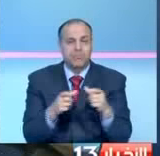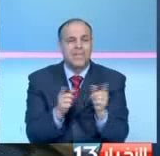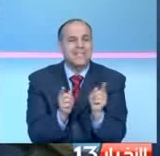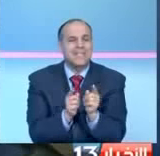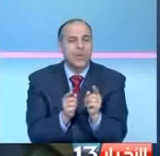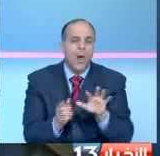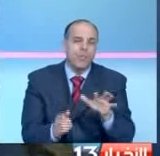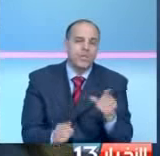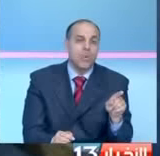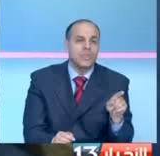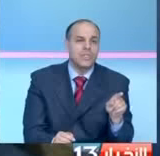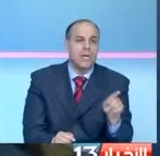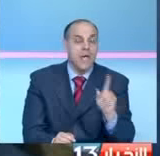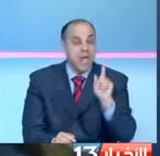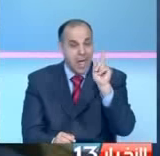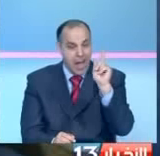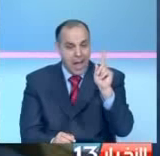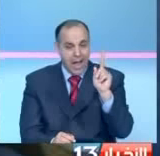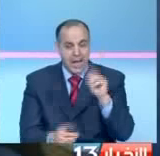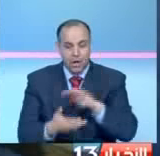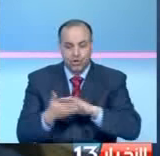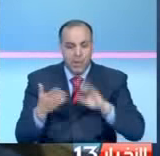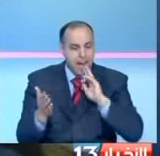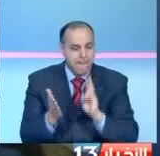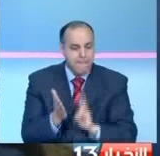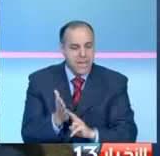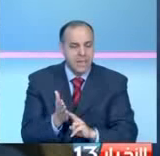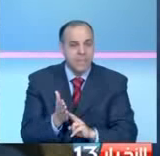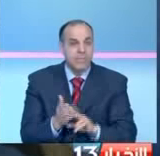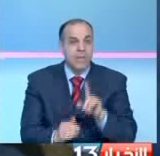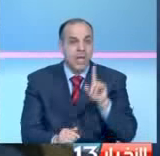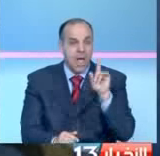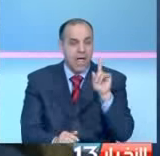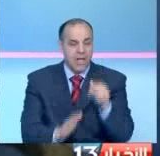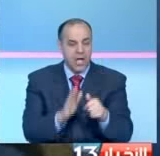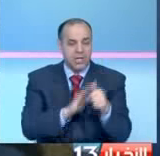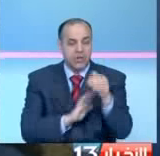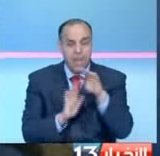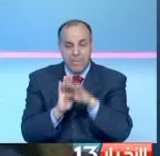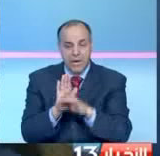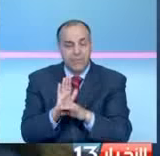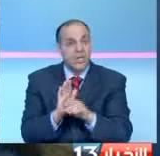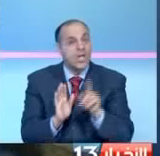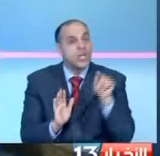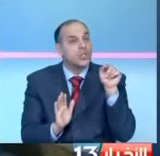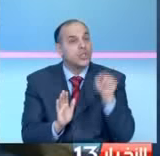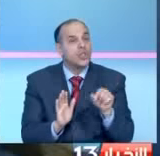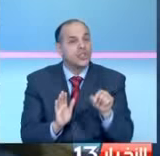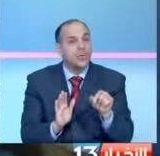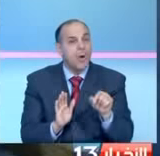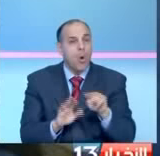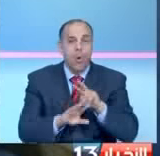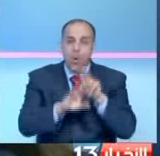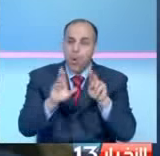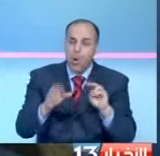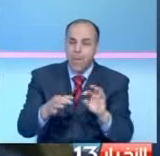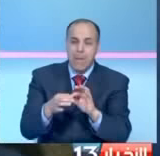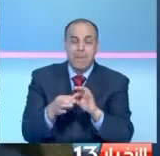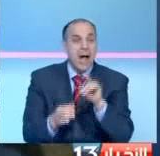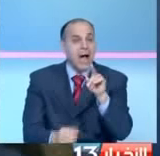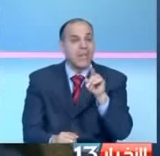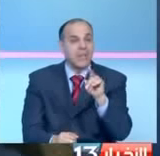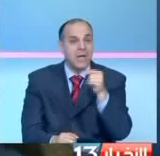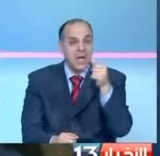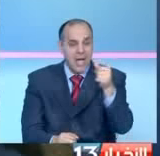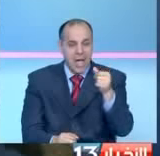الصغرى والمتوسطة، وذلك عبر الشبكات البريدية. ولإنجاح هذا البرنامج يجب أن تتداخل كل الأطراف المعنية